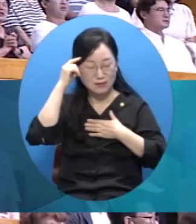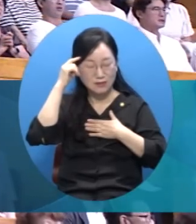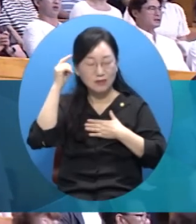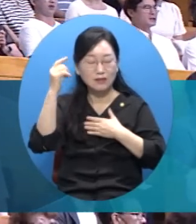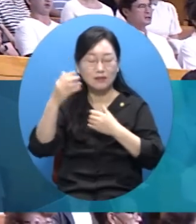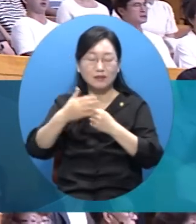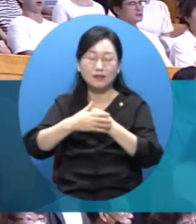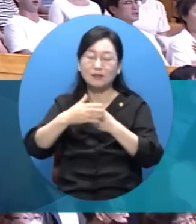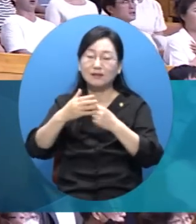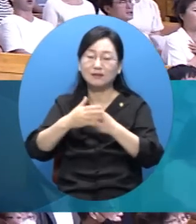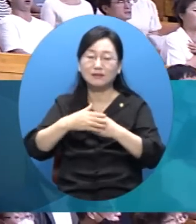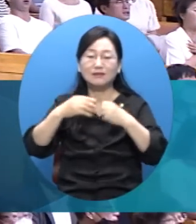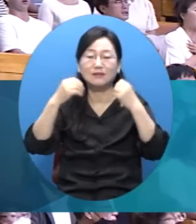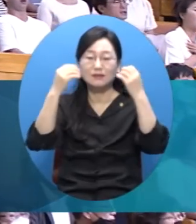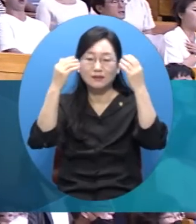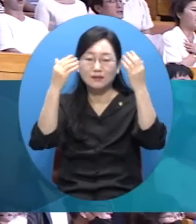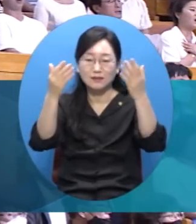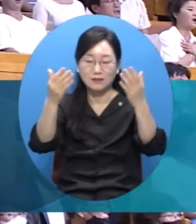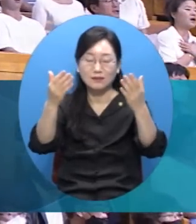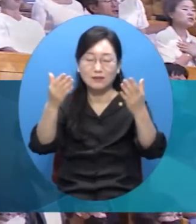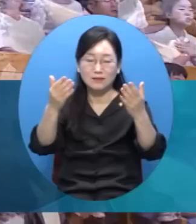나를